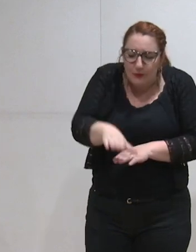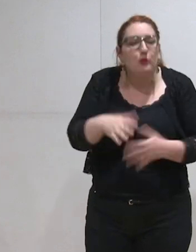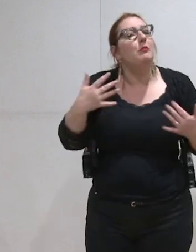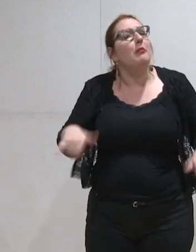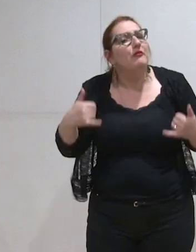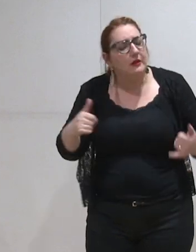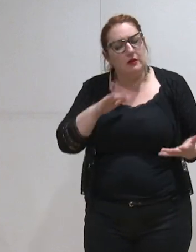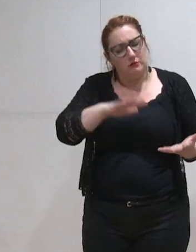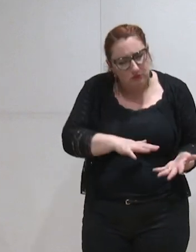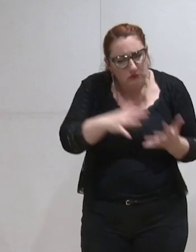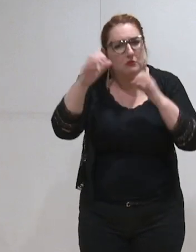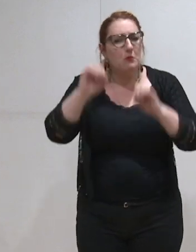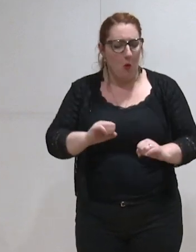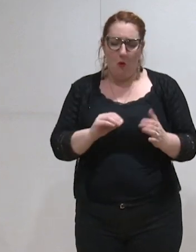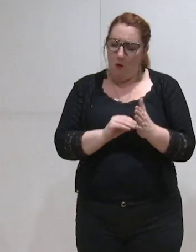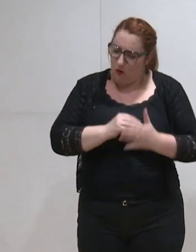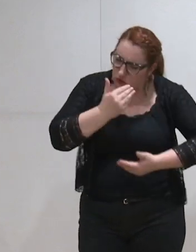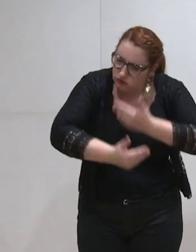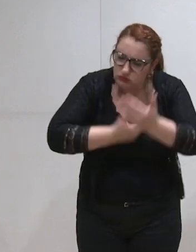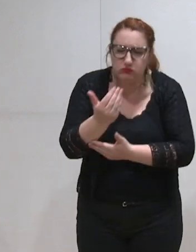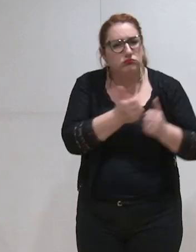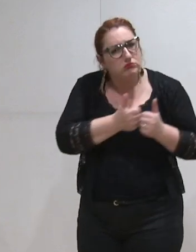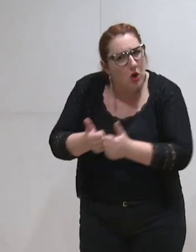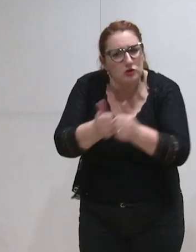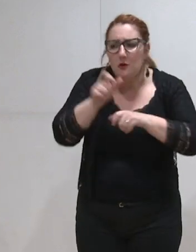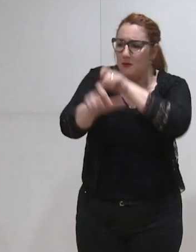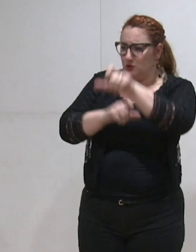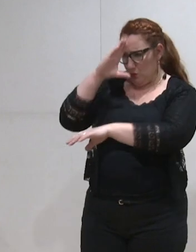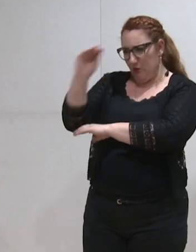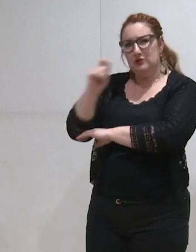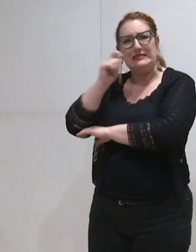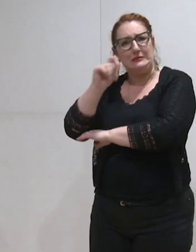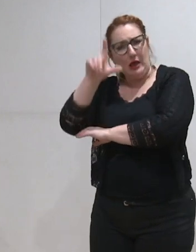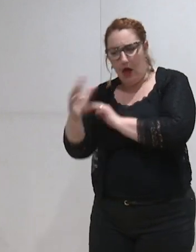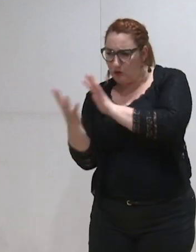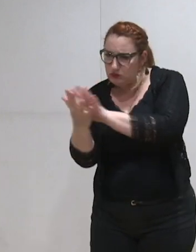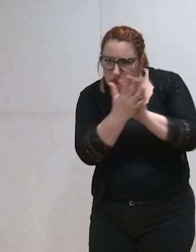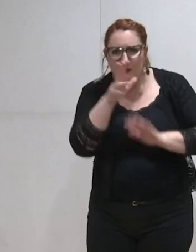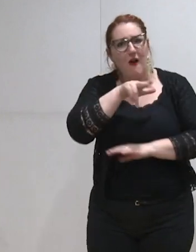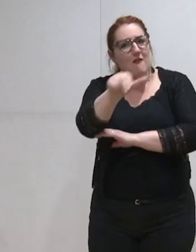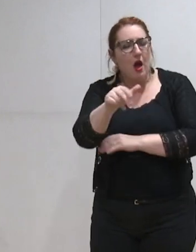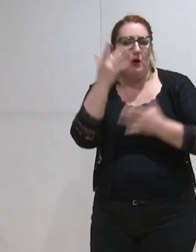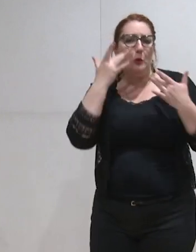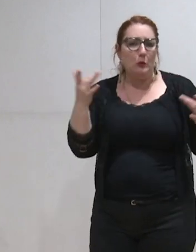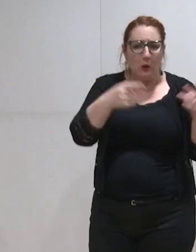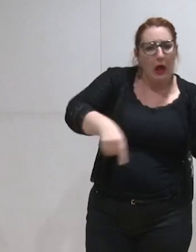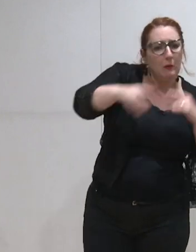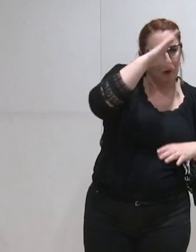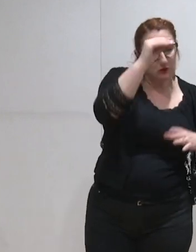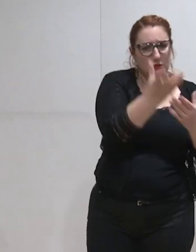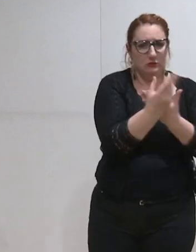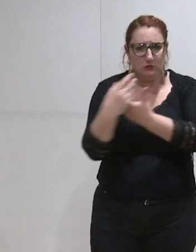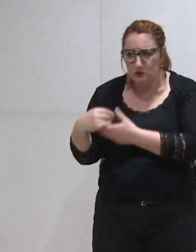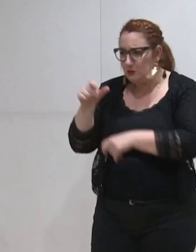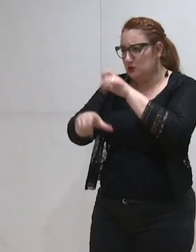avancer sur le sujet nous avancerons euh ensemble avec les personnalités qualifiées avec les acteurs du monde culturel avec les élus y compris les